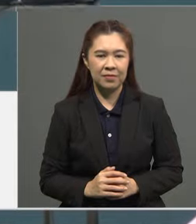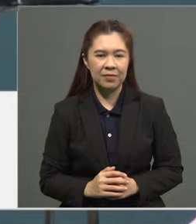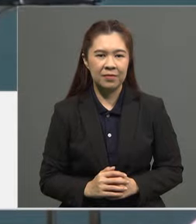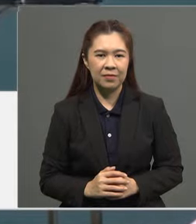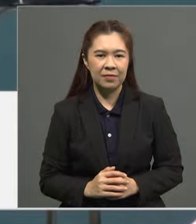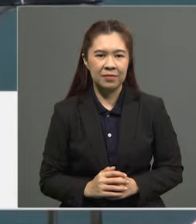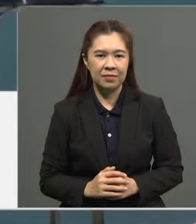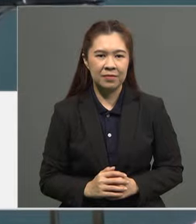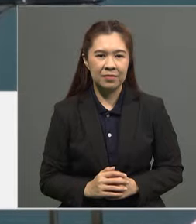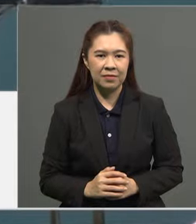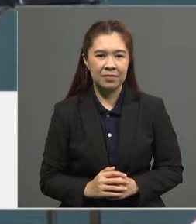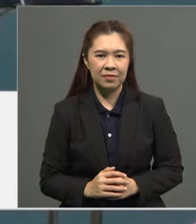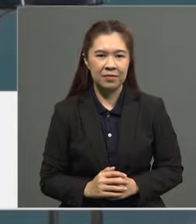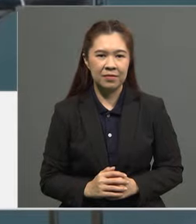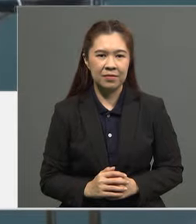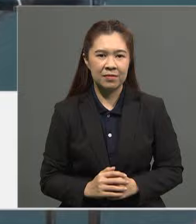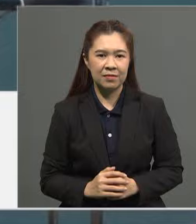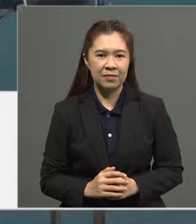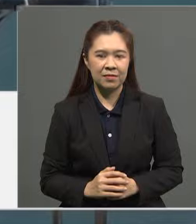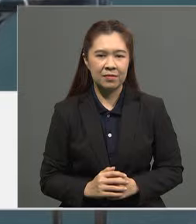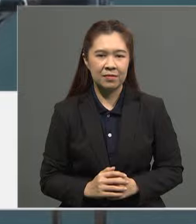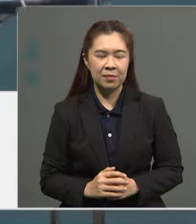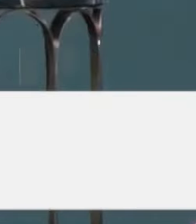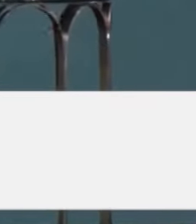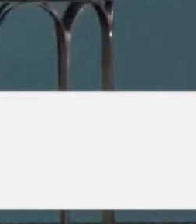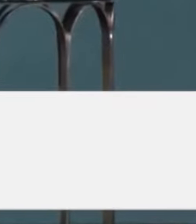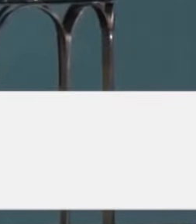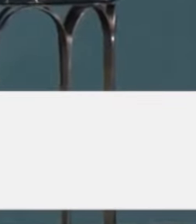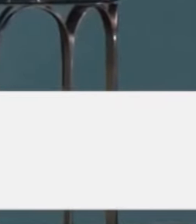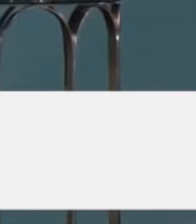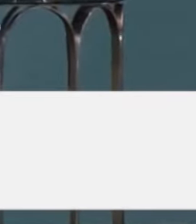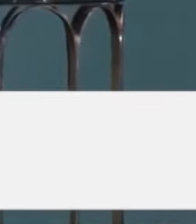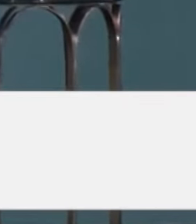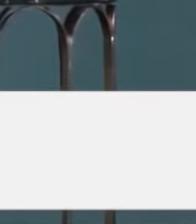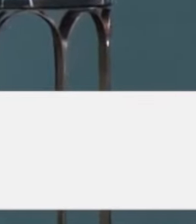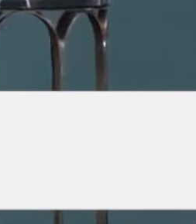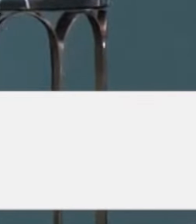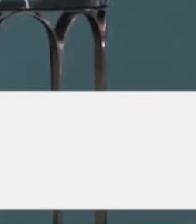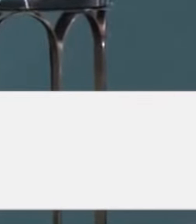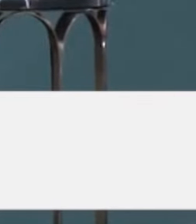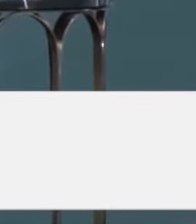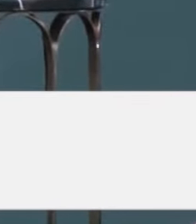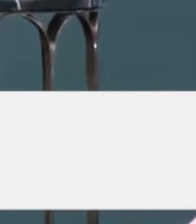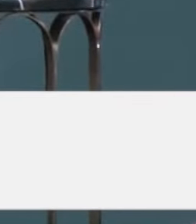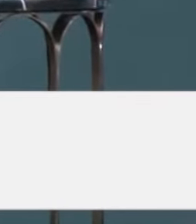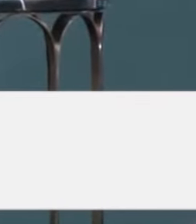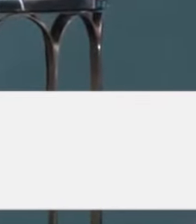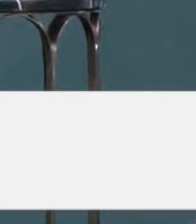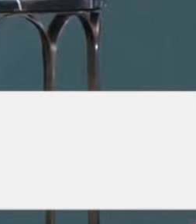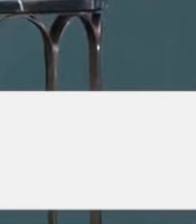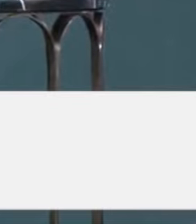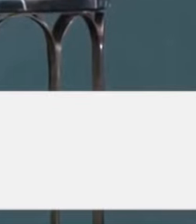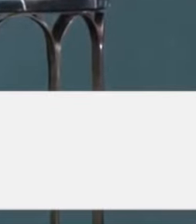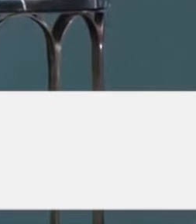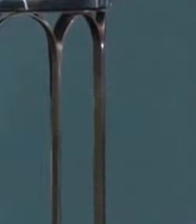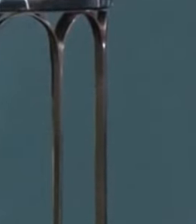and then we so as my government I want to continue all the policies that are about investment too so